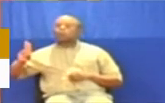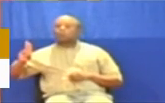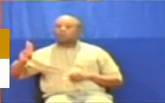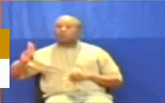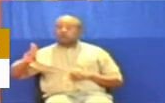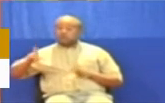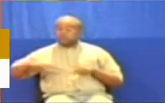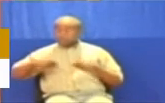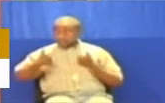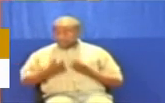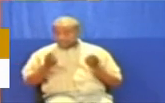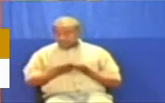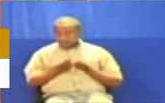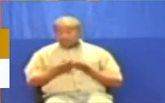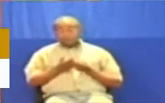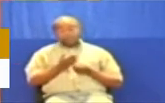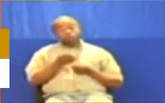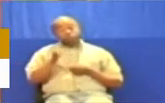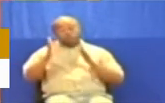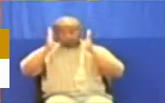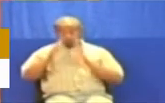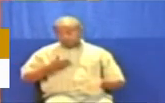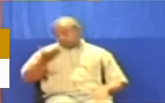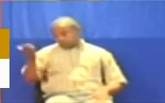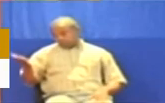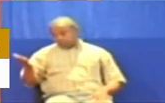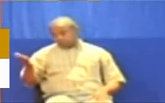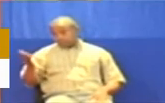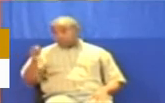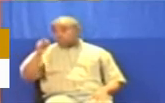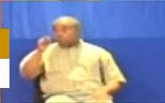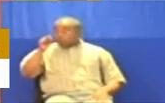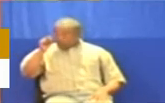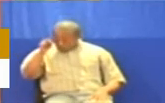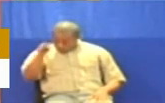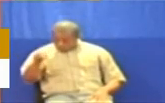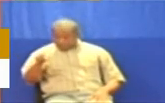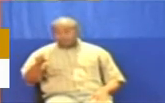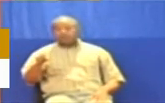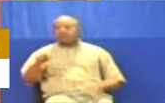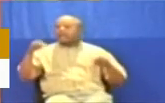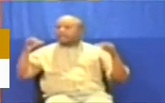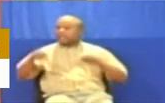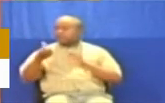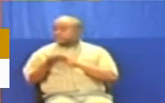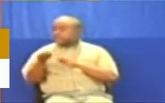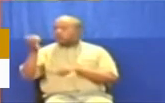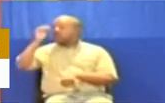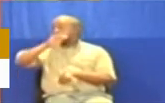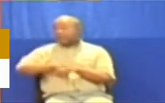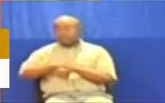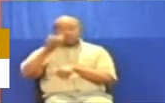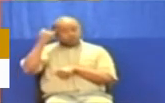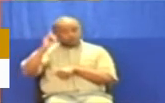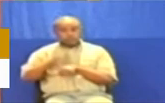kama hiyo haitoshi, mheshimiwa mwenyekiti, kuna technical advisory committee pia. Ukienda ibara